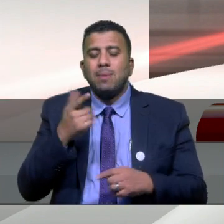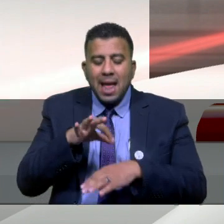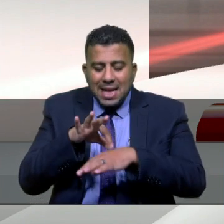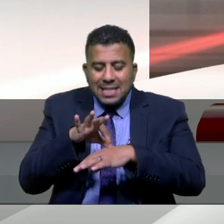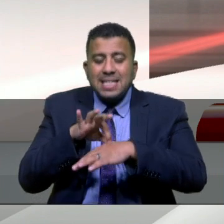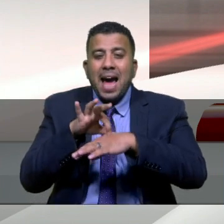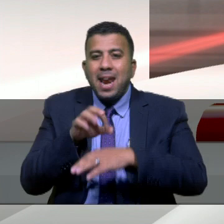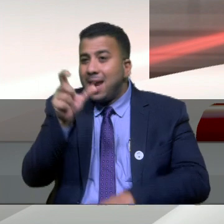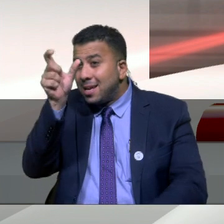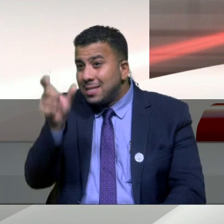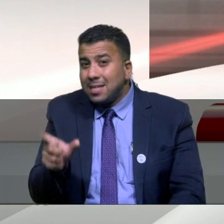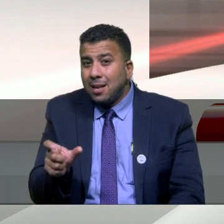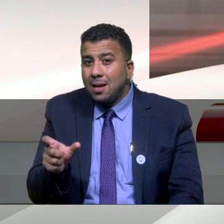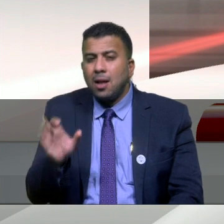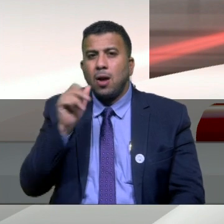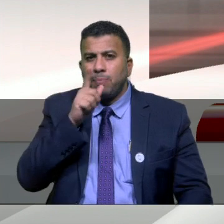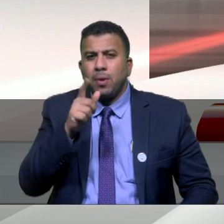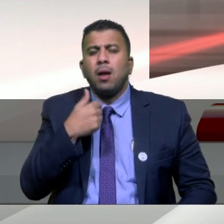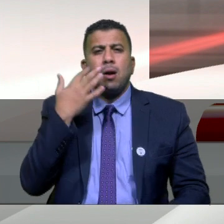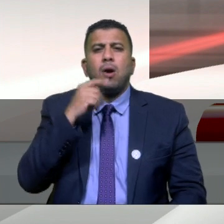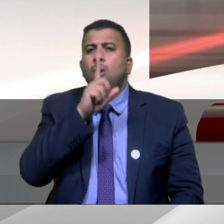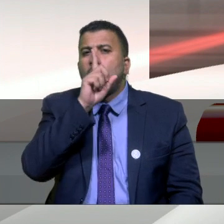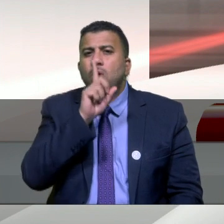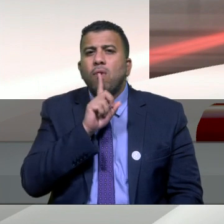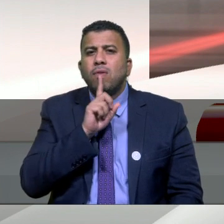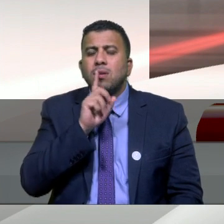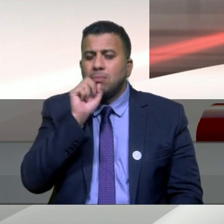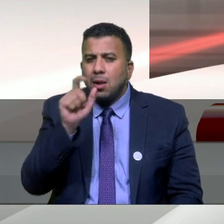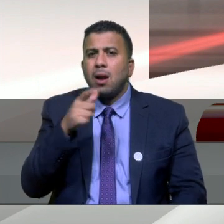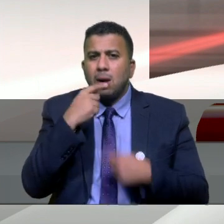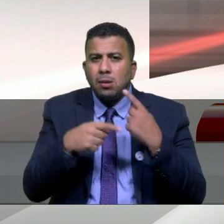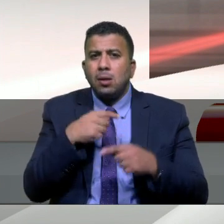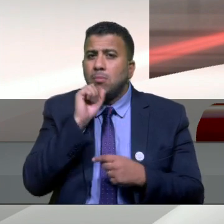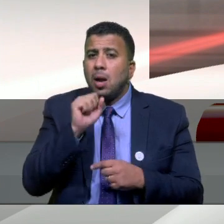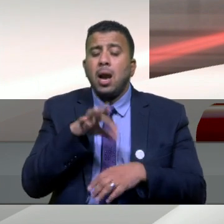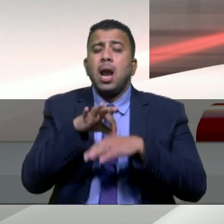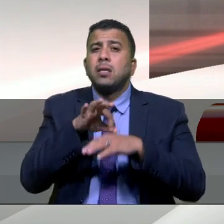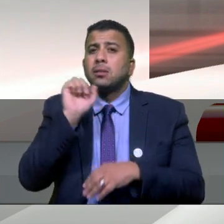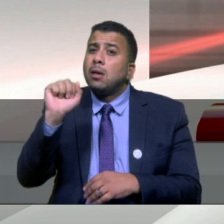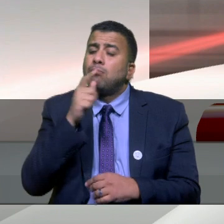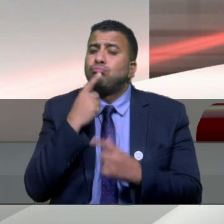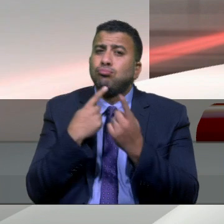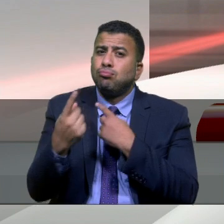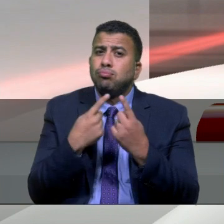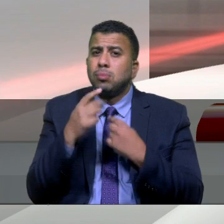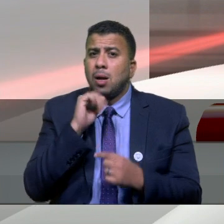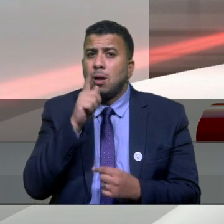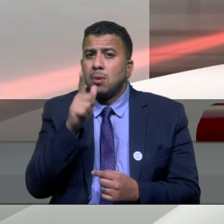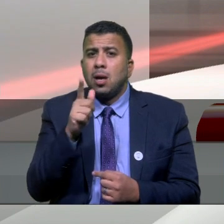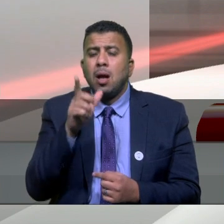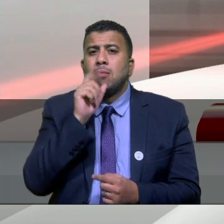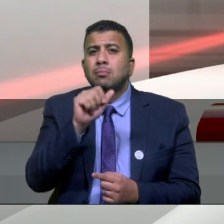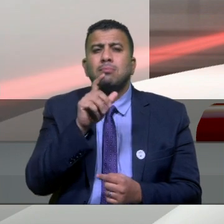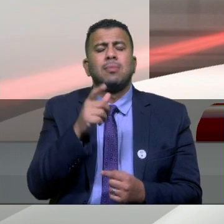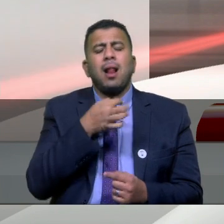الإنسان. حتى في غرفة كانجلتر كلمت عن الحصى وكلمت عن كذا ومارك البشر، أنا مليان هذه، شوف